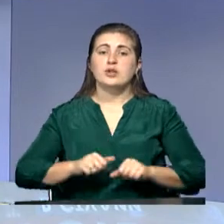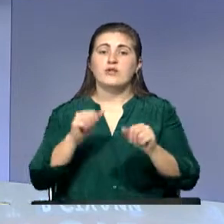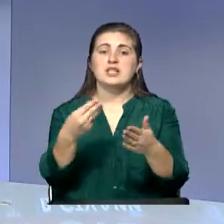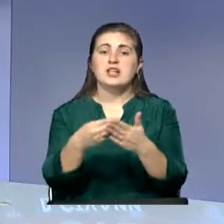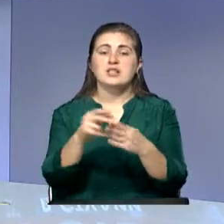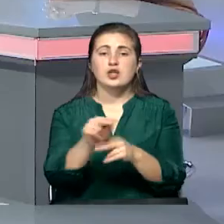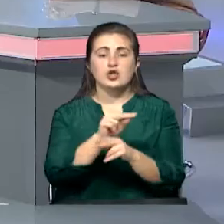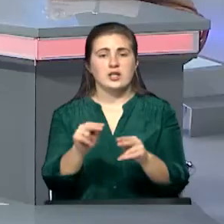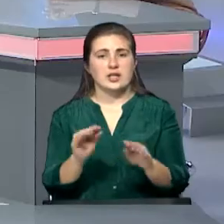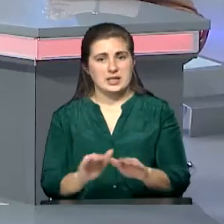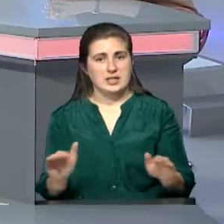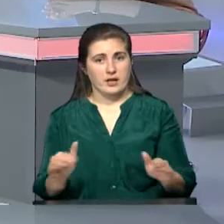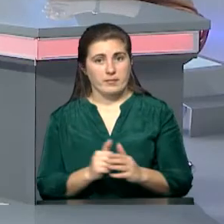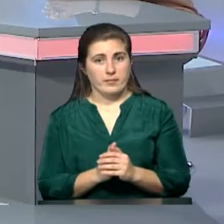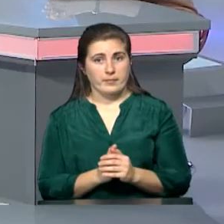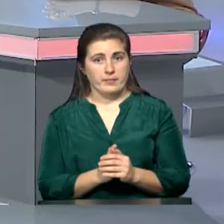детей?